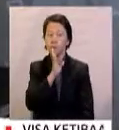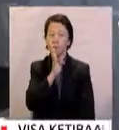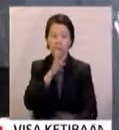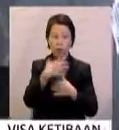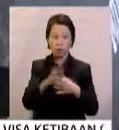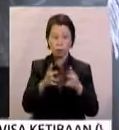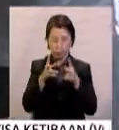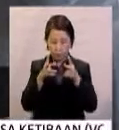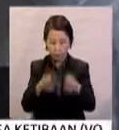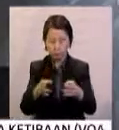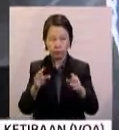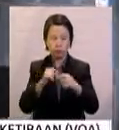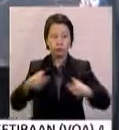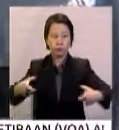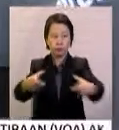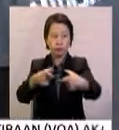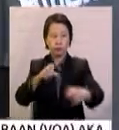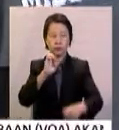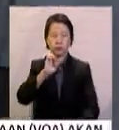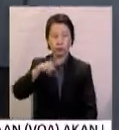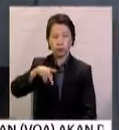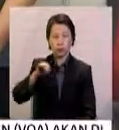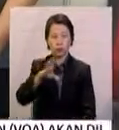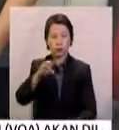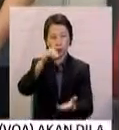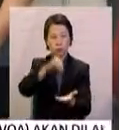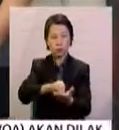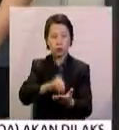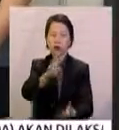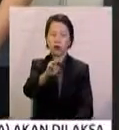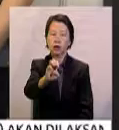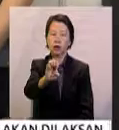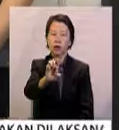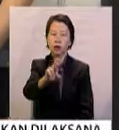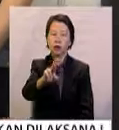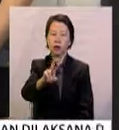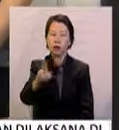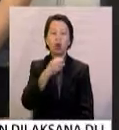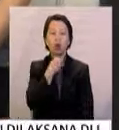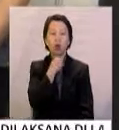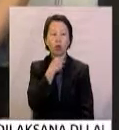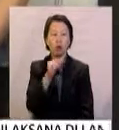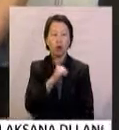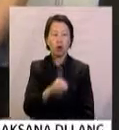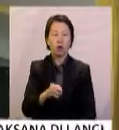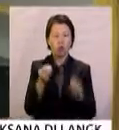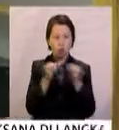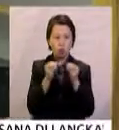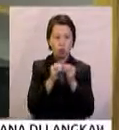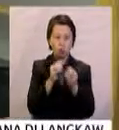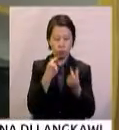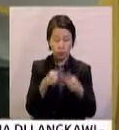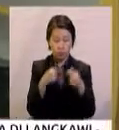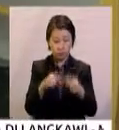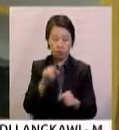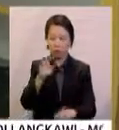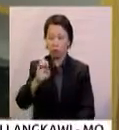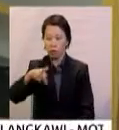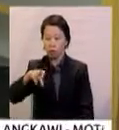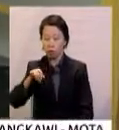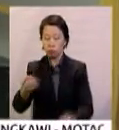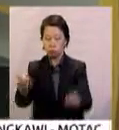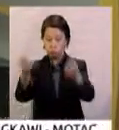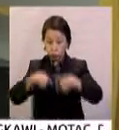selepas merasmikan persidangan Epic 2019 di Meru, Ipoh. Bertemakan More Than Gaming, Epic 2019 menerima